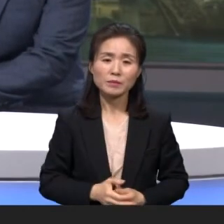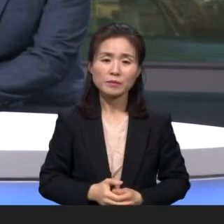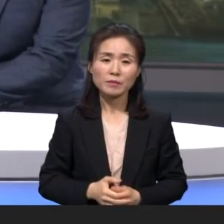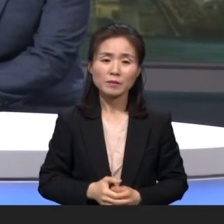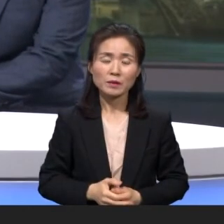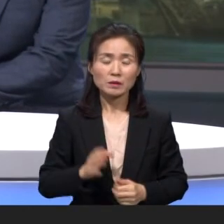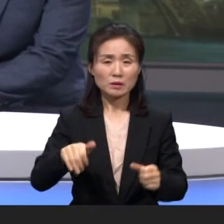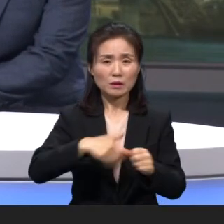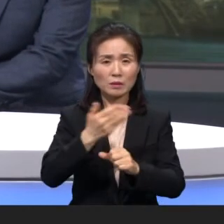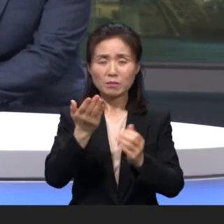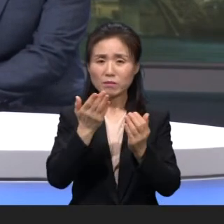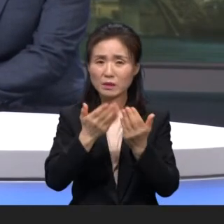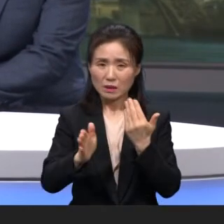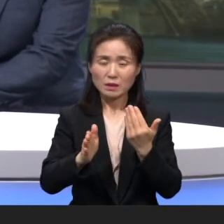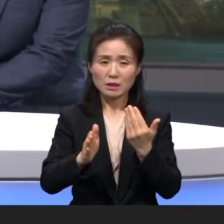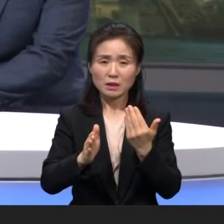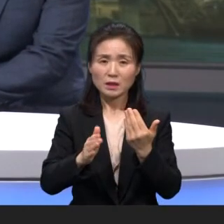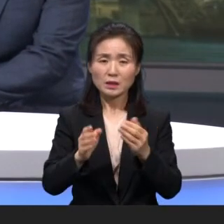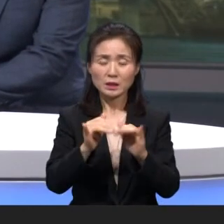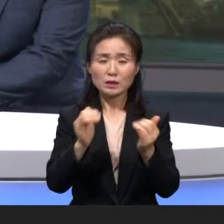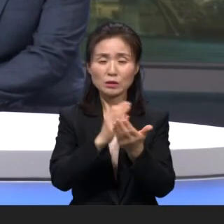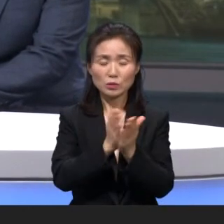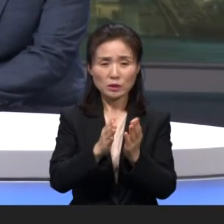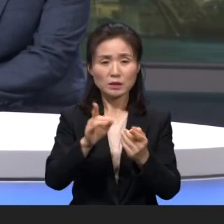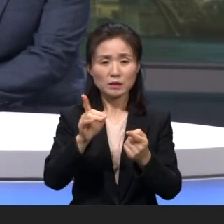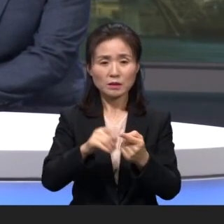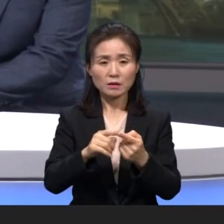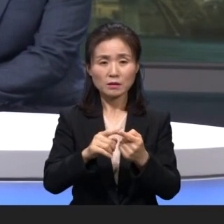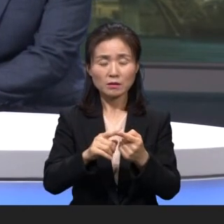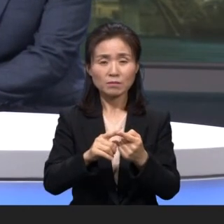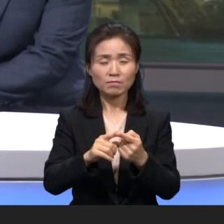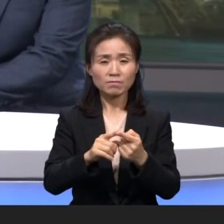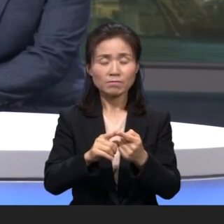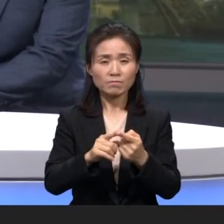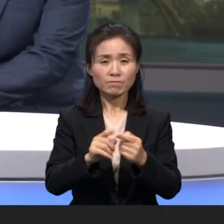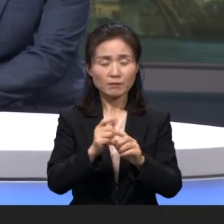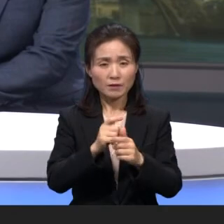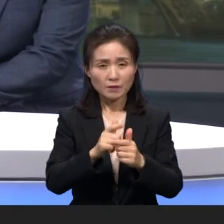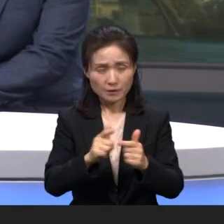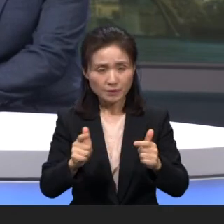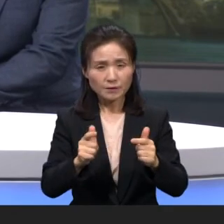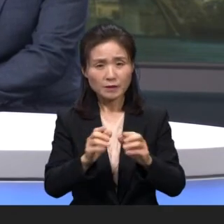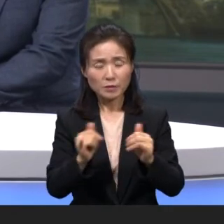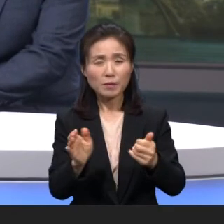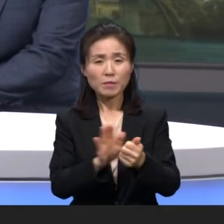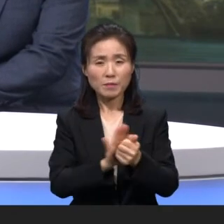어긋나는 부분이 있는 만큼 인종이 관련되서 는 좀 폭넓은 대상을 좀더 배려해야 될 것 같습니다